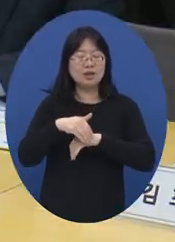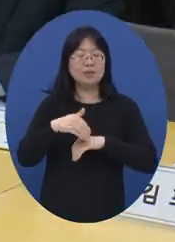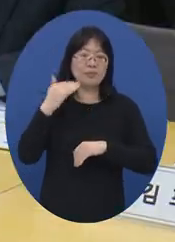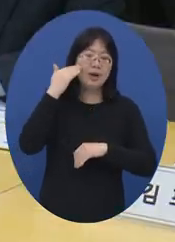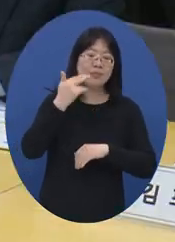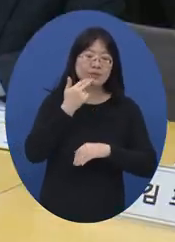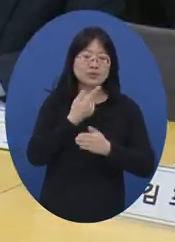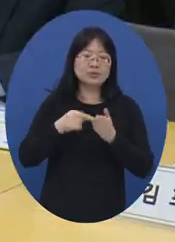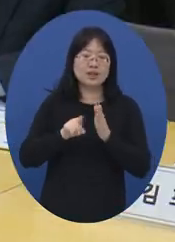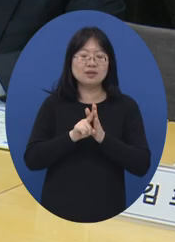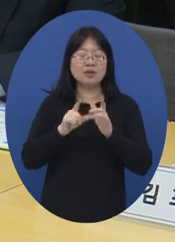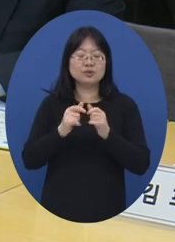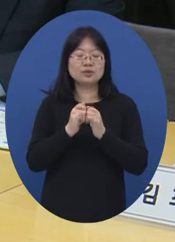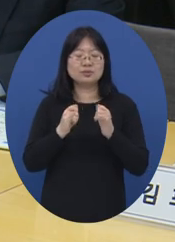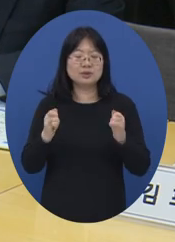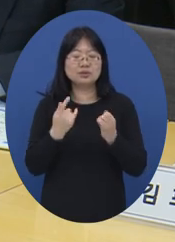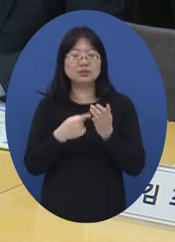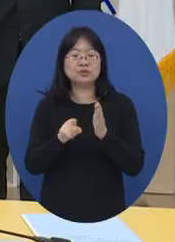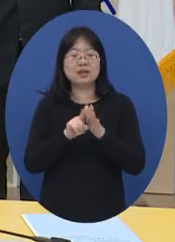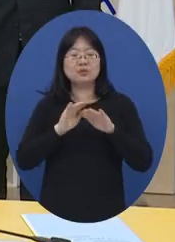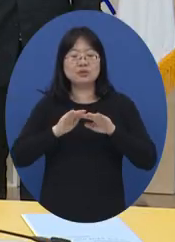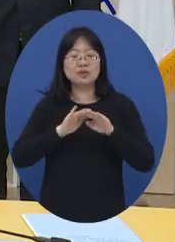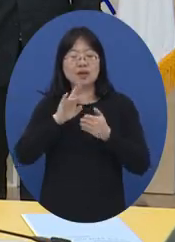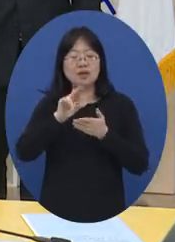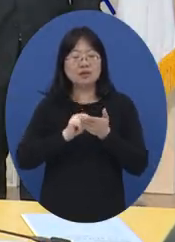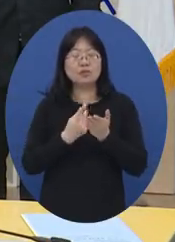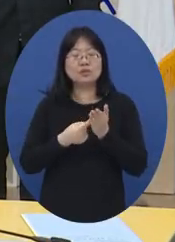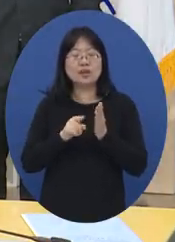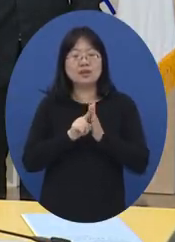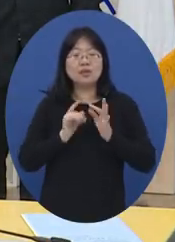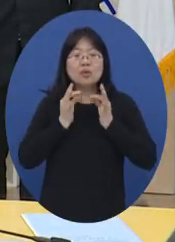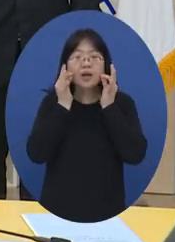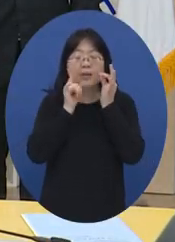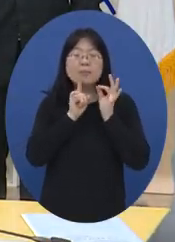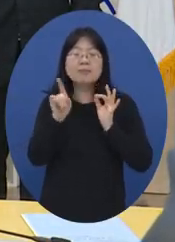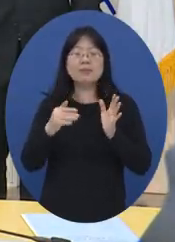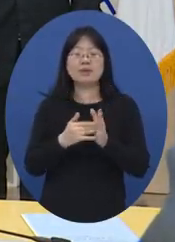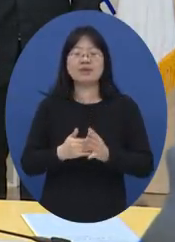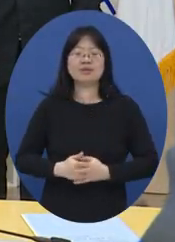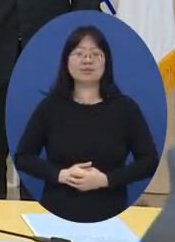불편 해소를 위해 노력하겠다고 밝혔습니다. 경기지TV 김태희입니다.